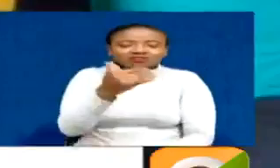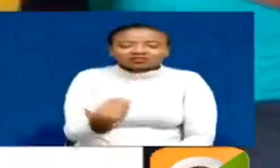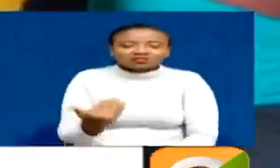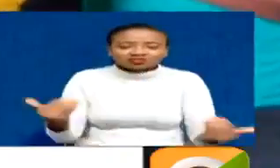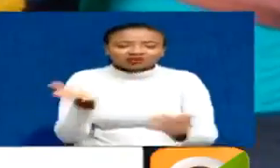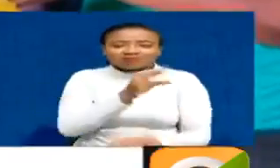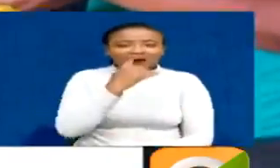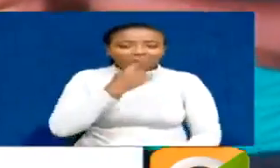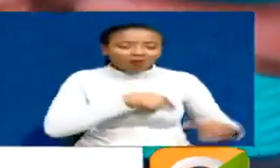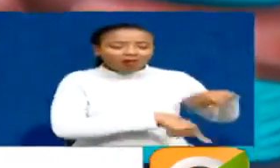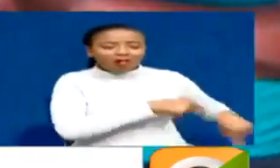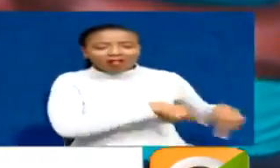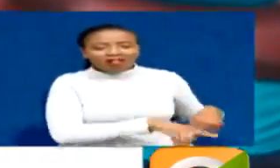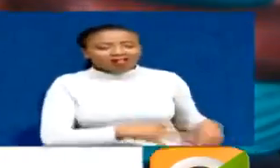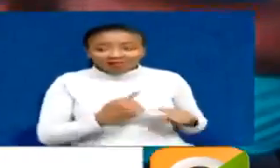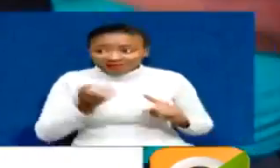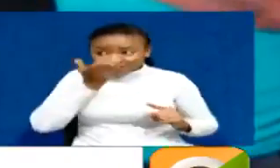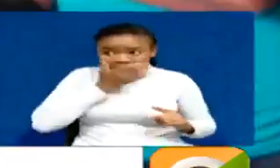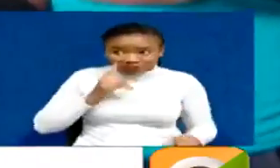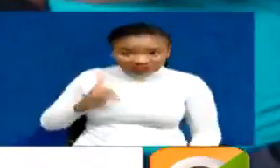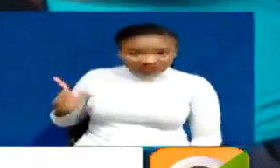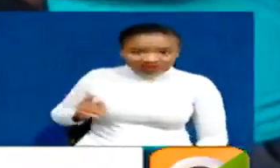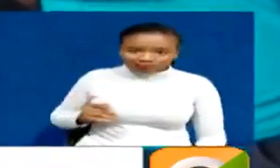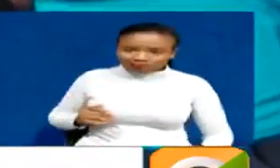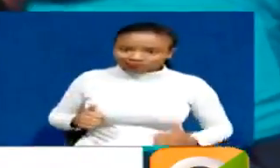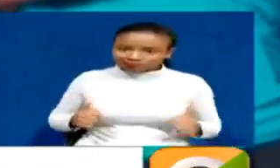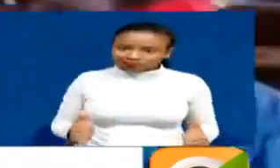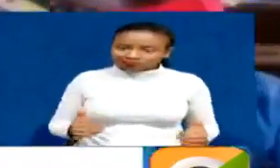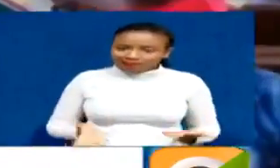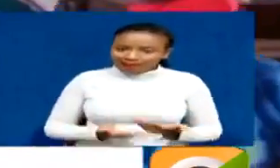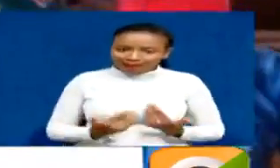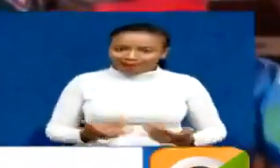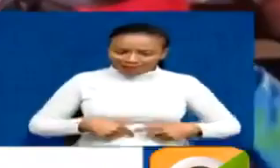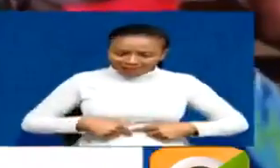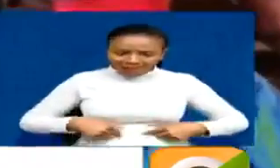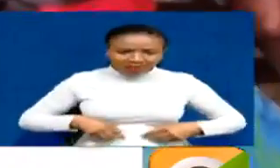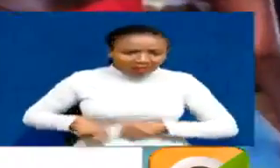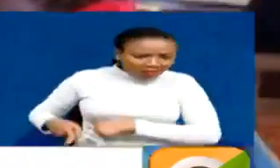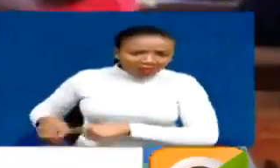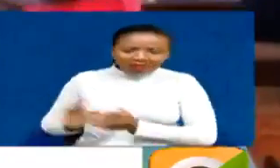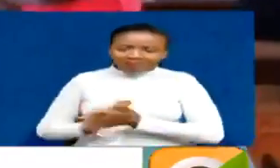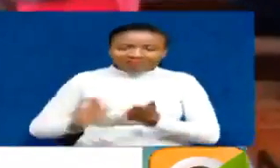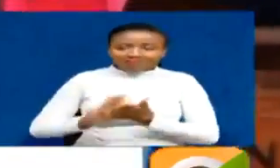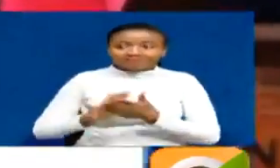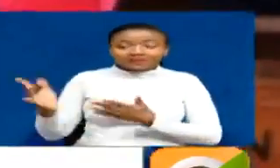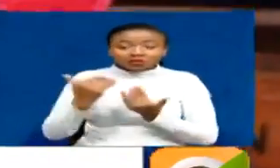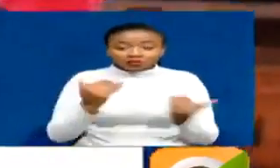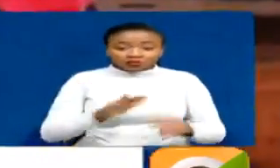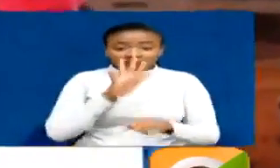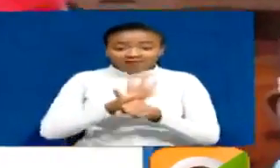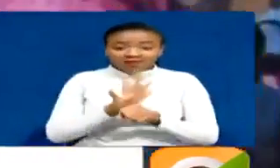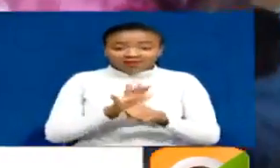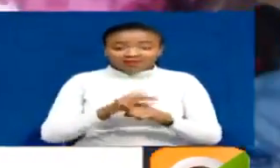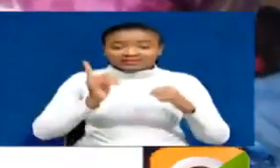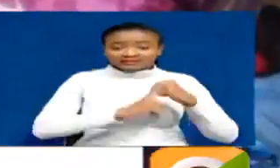problem. Kulingana na Wizara ya Afya, wanafunzi milioni 6 walio kati ya umri wa miaka 5 na